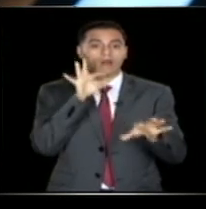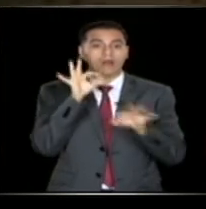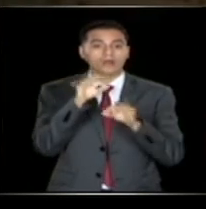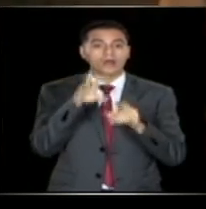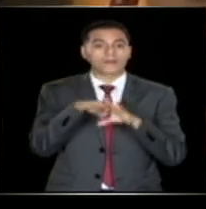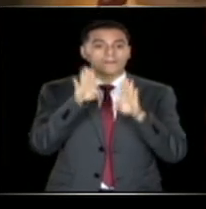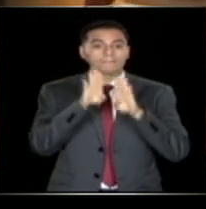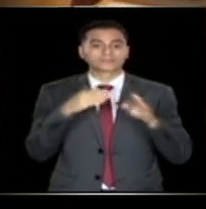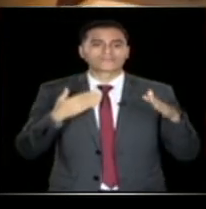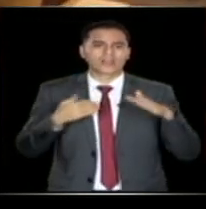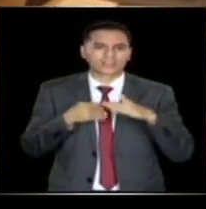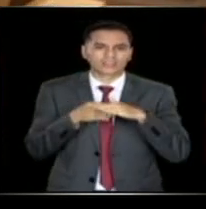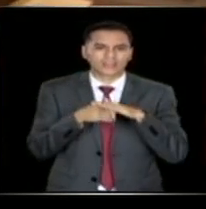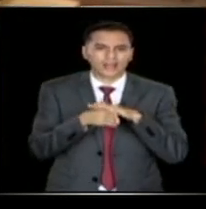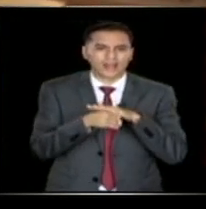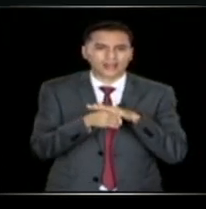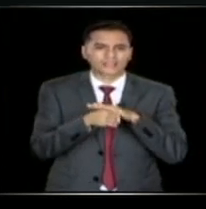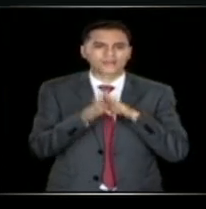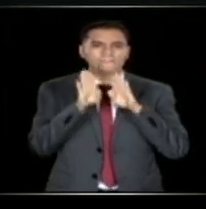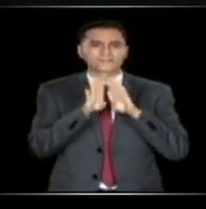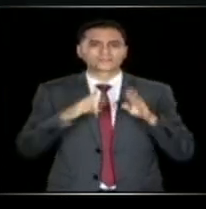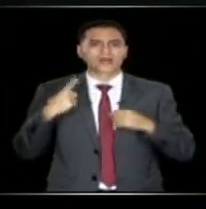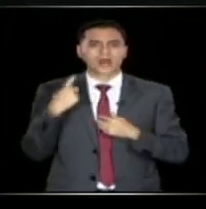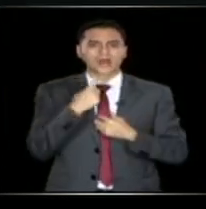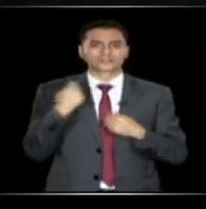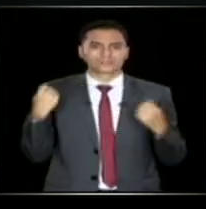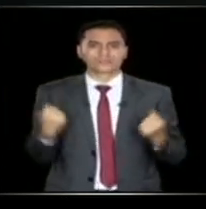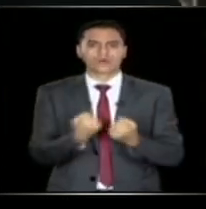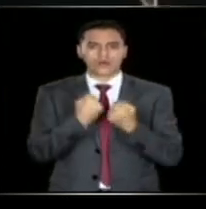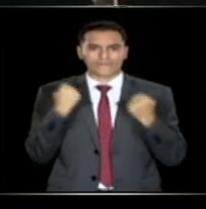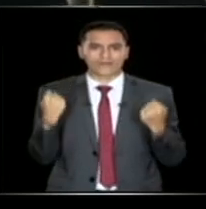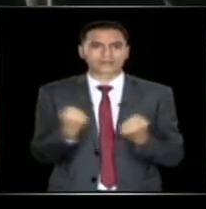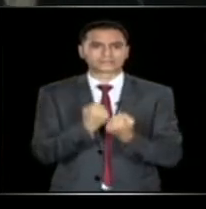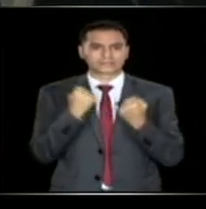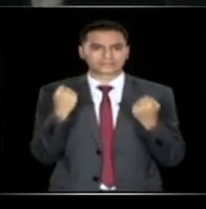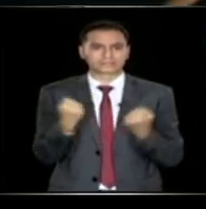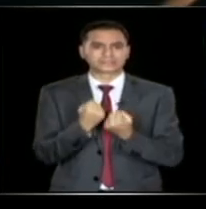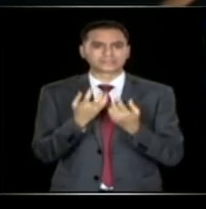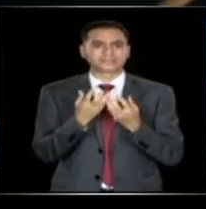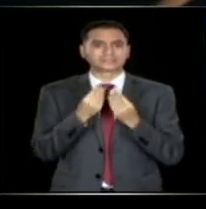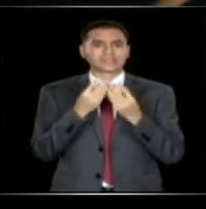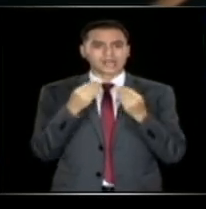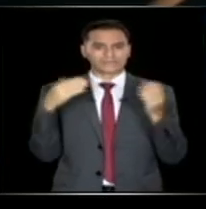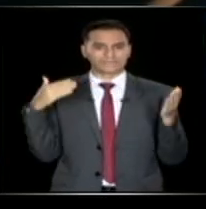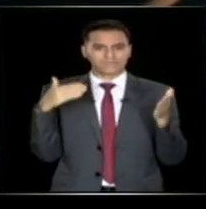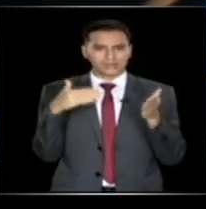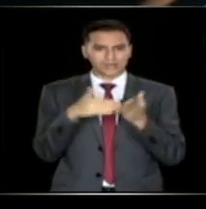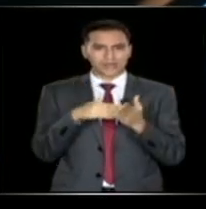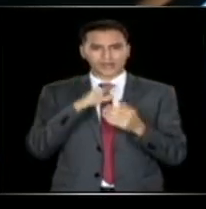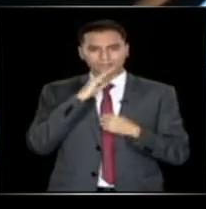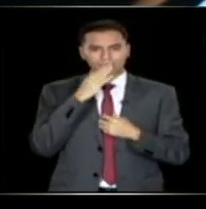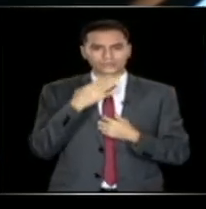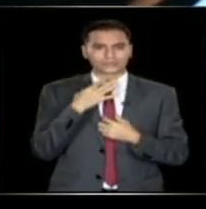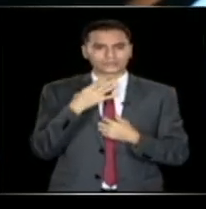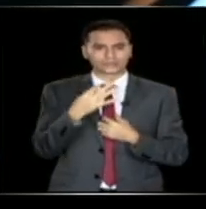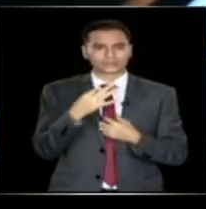مسرحية. فدخلت مسرحية العطر، اخدت بروفات وعملت بروفات كتير قوي. وفعلا